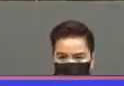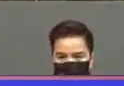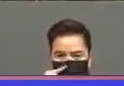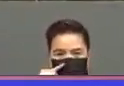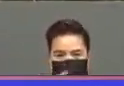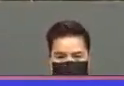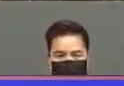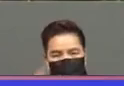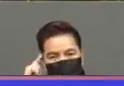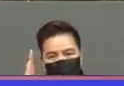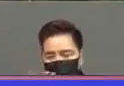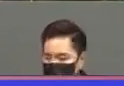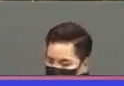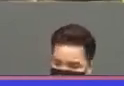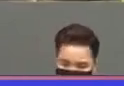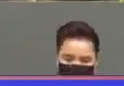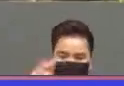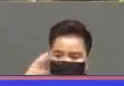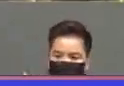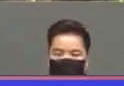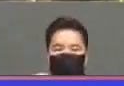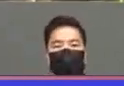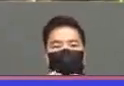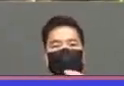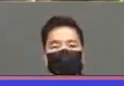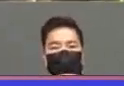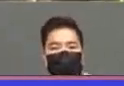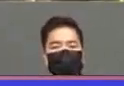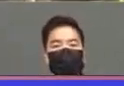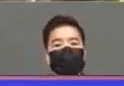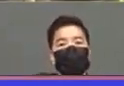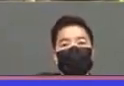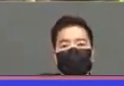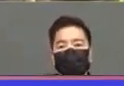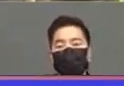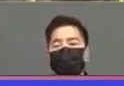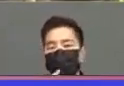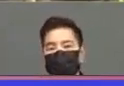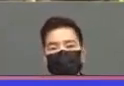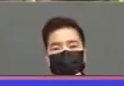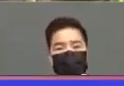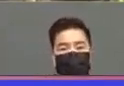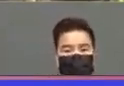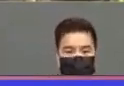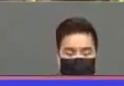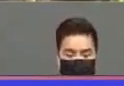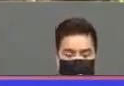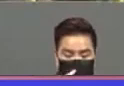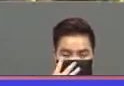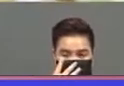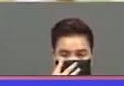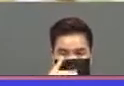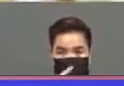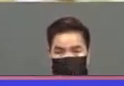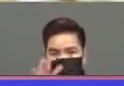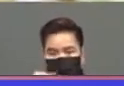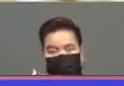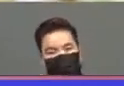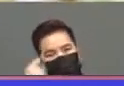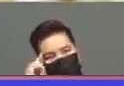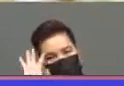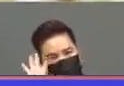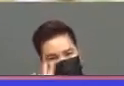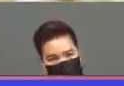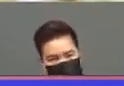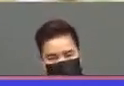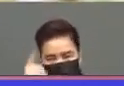ายได้มหาศาลให้กับประเทศเลยนะคะอีกส่วนหนึ่งสถานการณ์การส่งออกผลไม้สดไทยไปจีนตอนนี้อันดับหนึ่งผลไม้สดมียอดการส่งออก